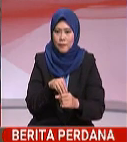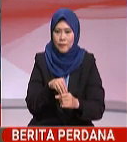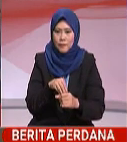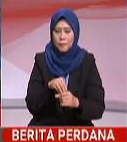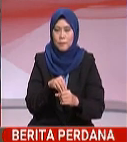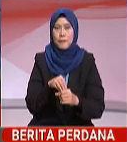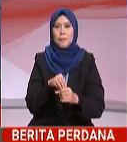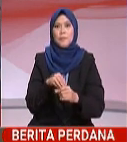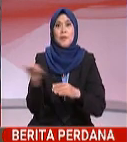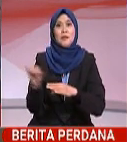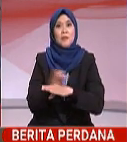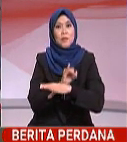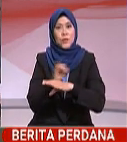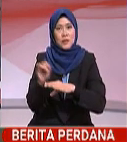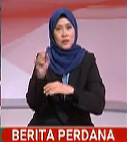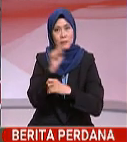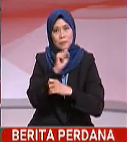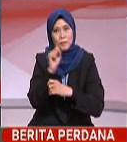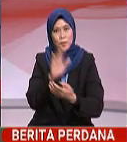arus perdana,